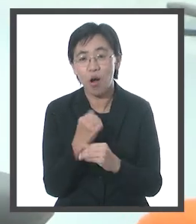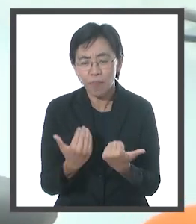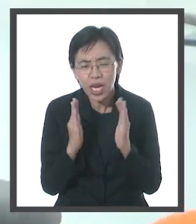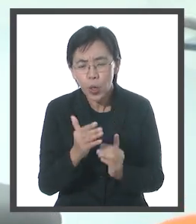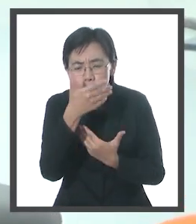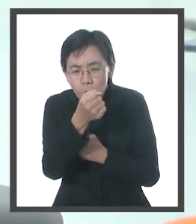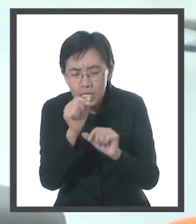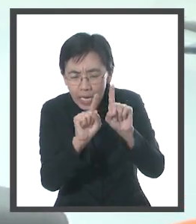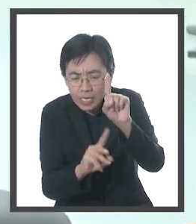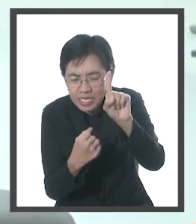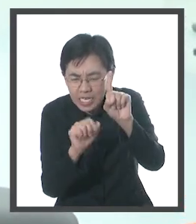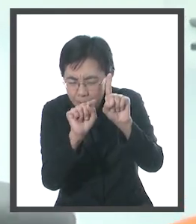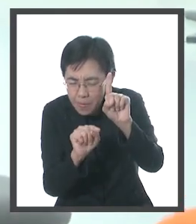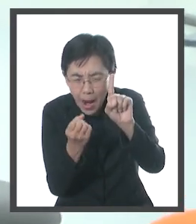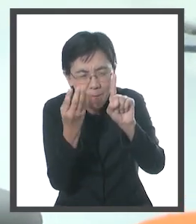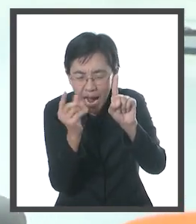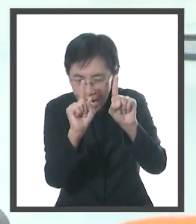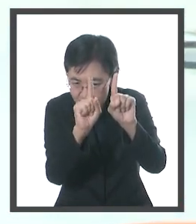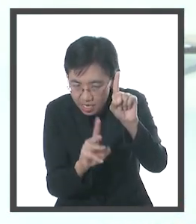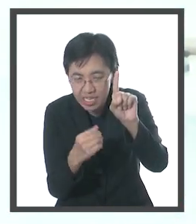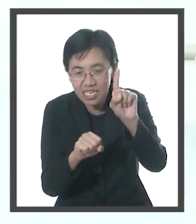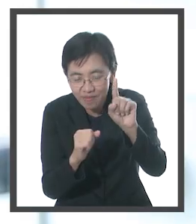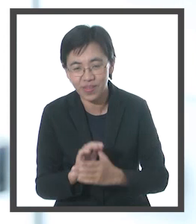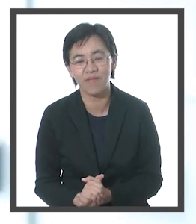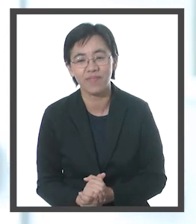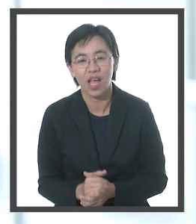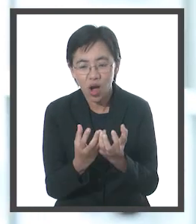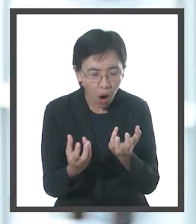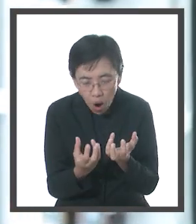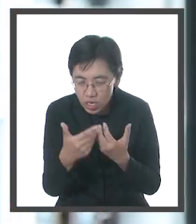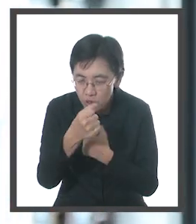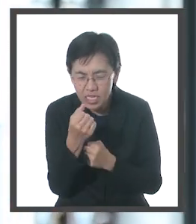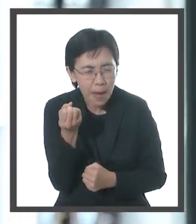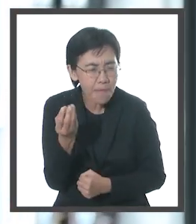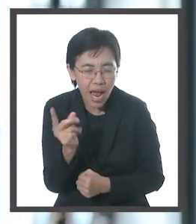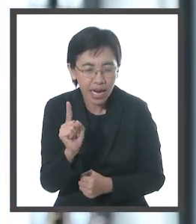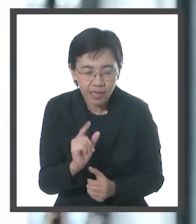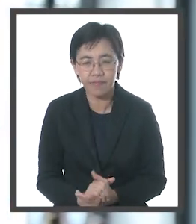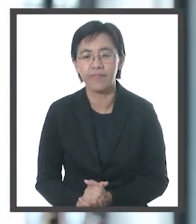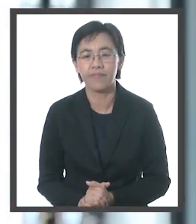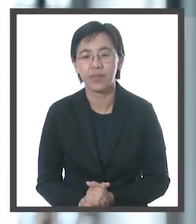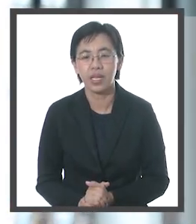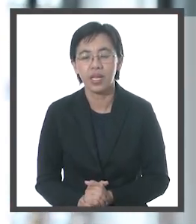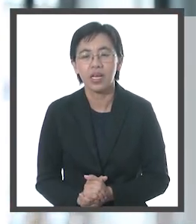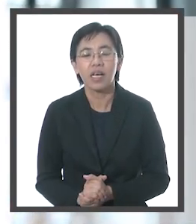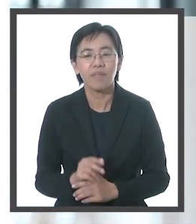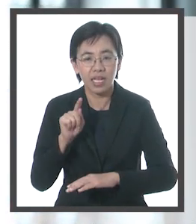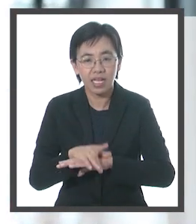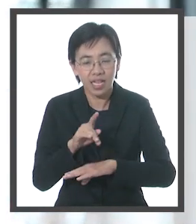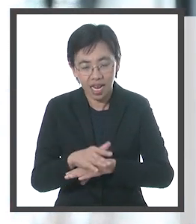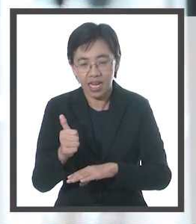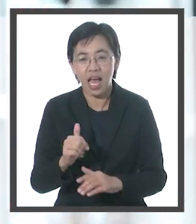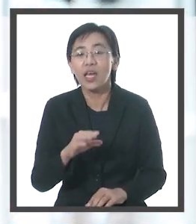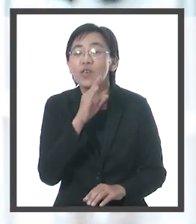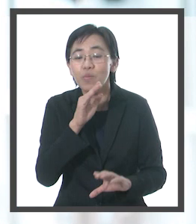คนสนใจอะไรมาก นิยมอะไร ถูกต้อง สะดวกไหน ใช่ค่ะใช่ค่ะแล้วที่สำคัญก็คือเรามีออนไลน์ด้วยใครที่ส